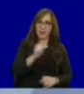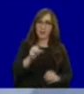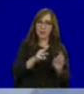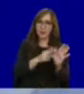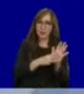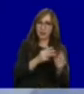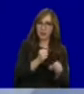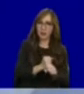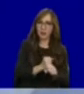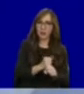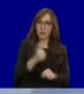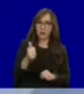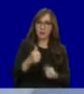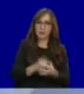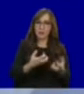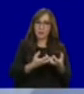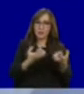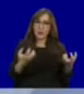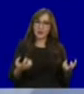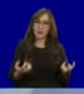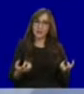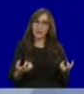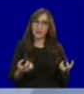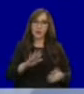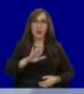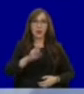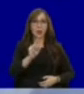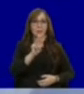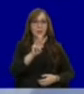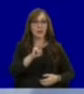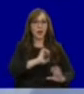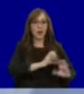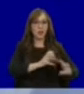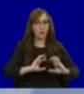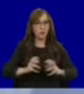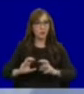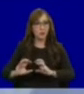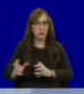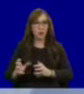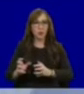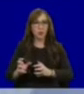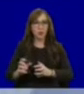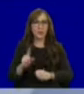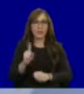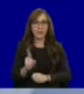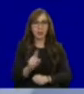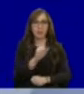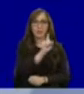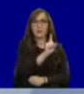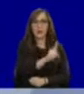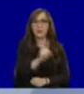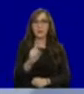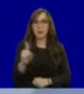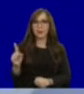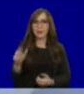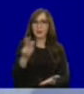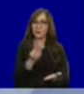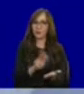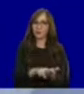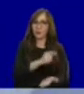2 kelas, di 2 grup, atau dibagi dengan 3 grup, itu diskresi masing-masing sekolah sesuai